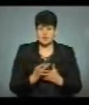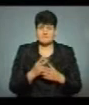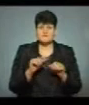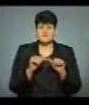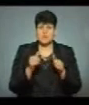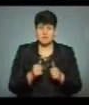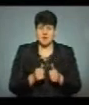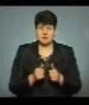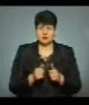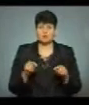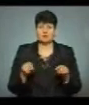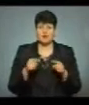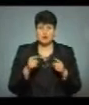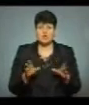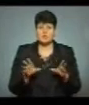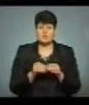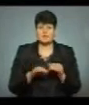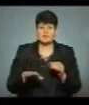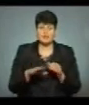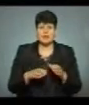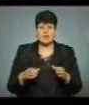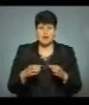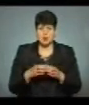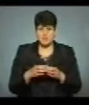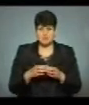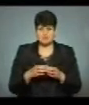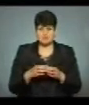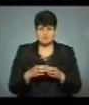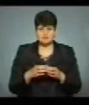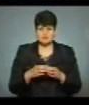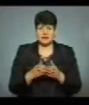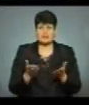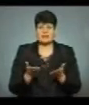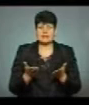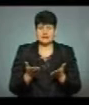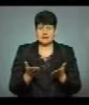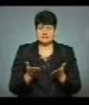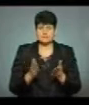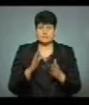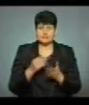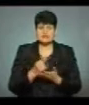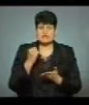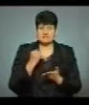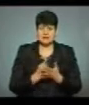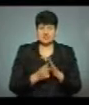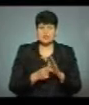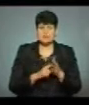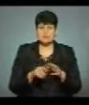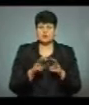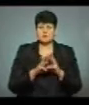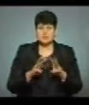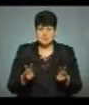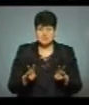формат утворення об'єднаних територіальних громад, який піде на затвердження Кабінету міністрів.